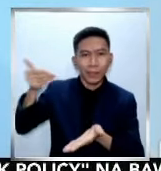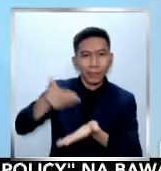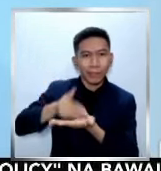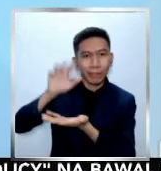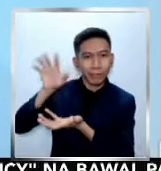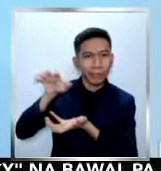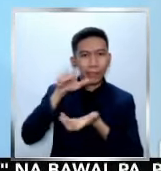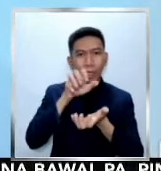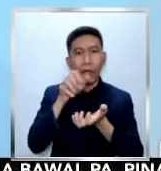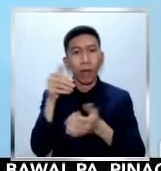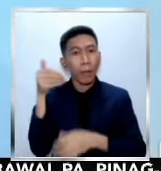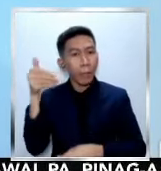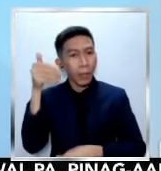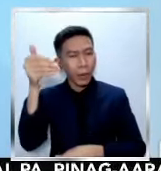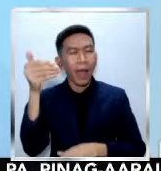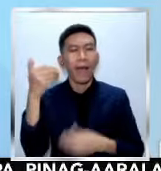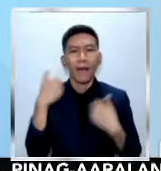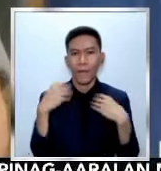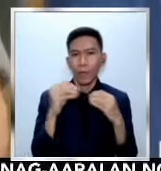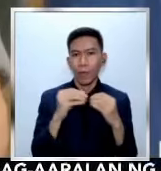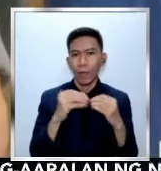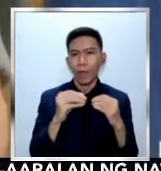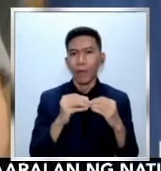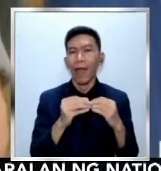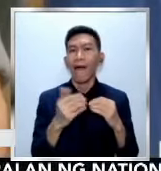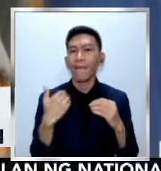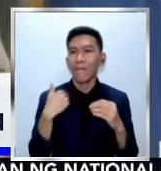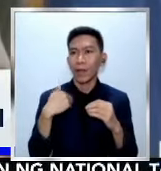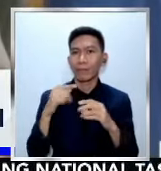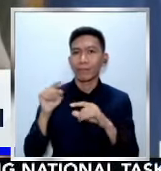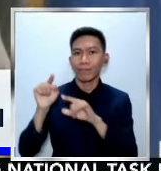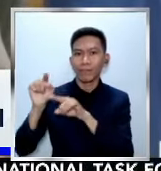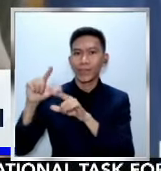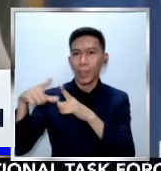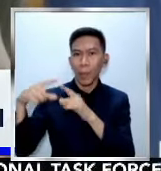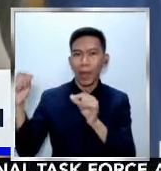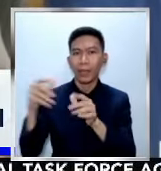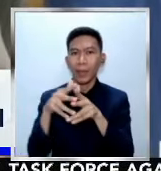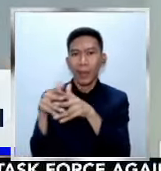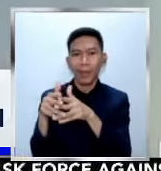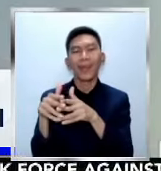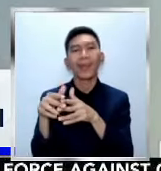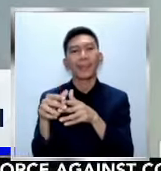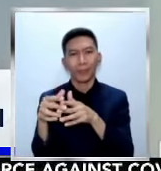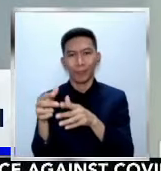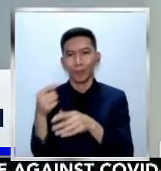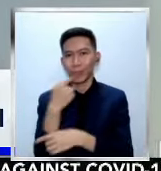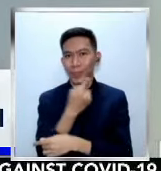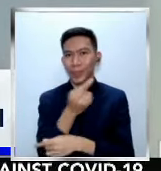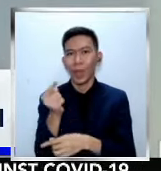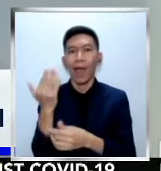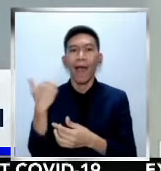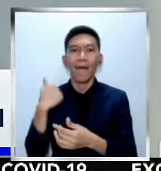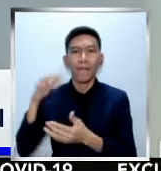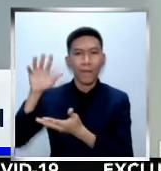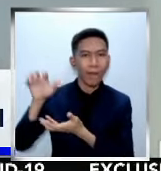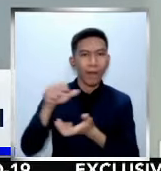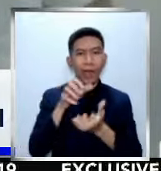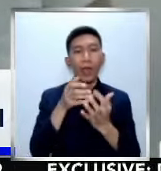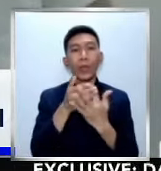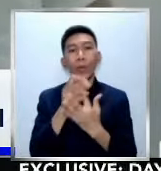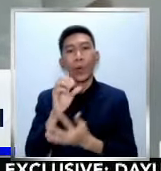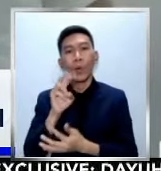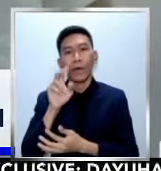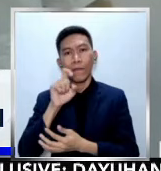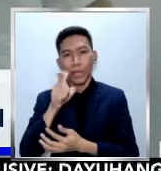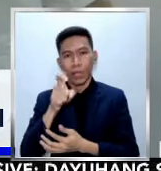mention ng Pangulong Japan at Amerika sa milyong-milyong dosang bakunang donasyong ipinadala sa pamamagitan ng COVAX facility. Mahigpit na bilhin ng Pangulo